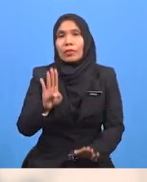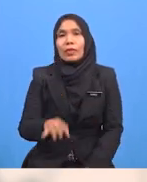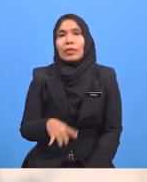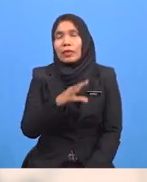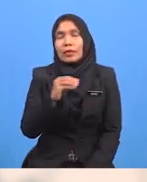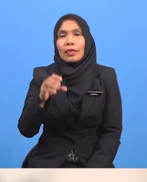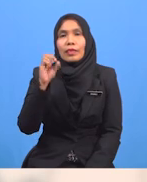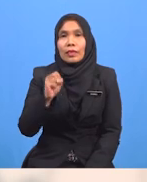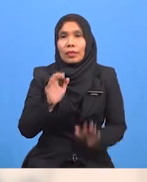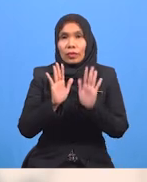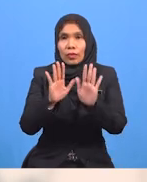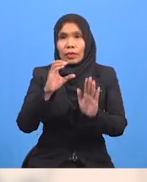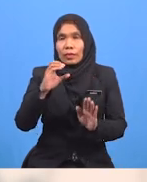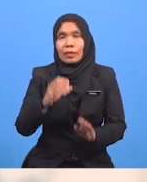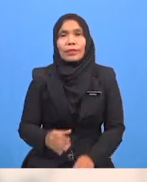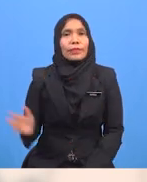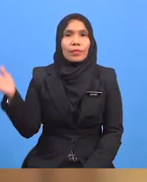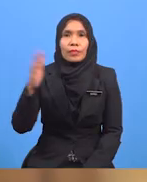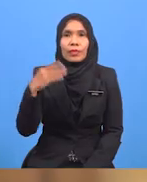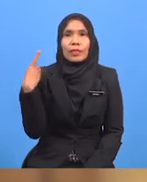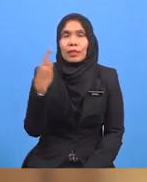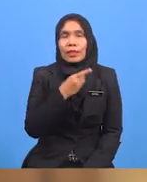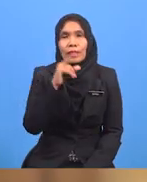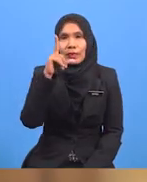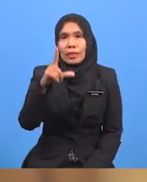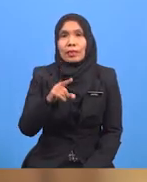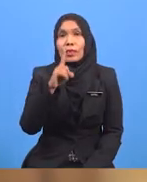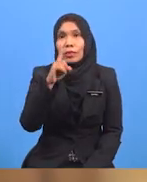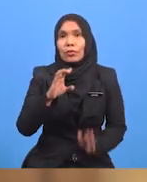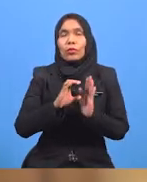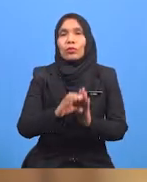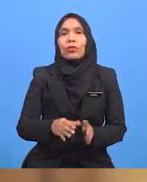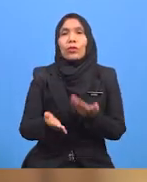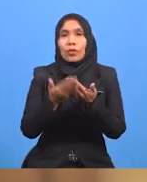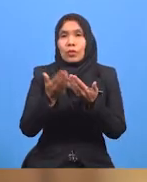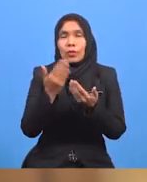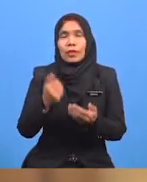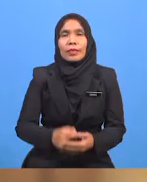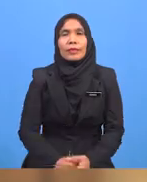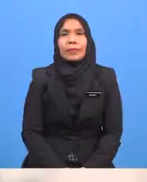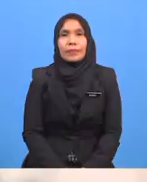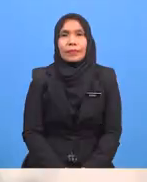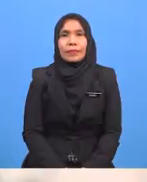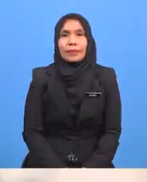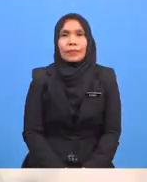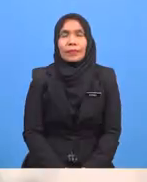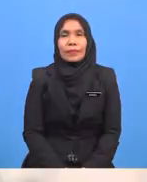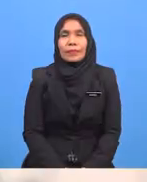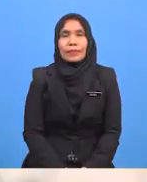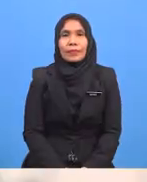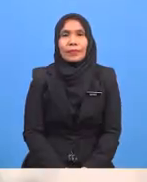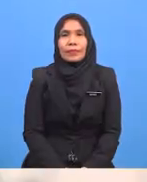estolat Hai Mari kita lihat satu contoh mudah dalam penggunaan rumus heron